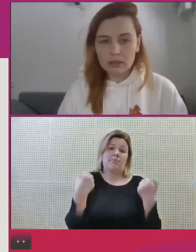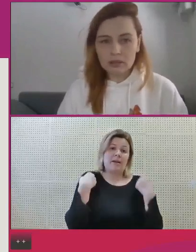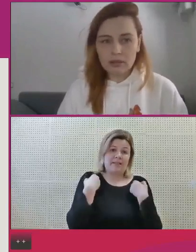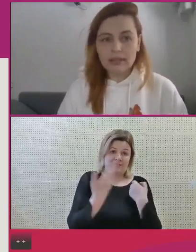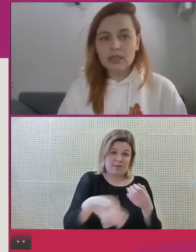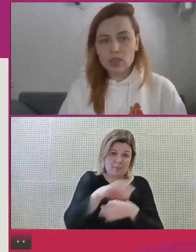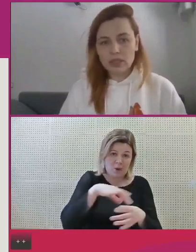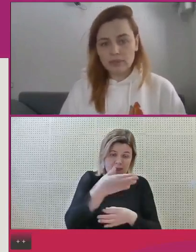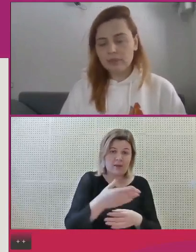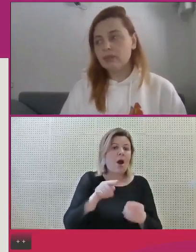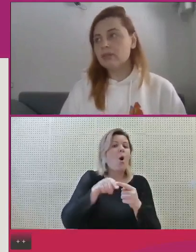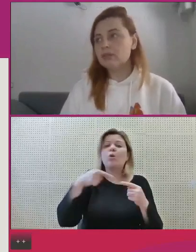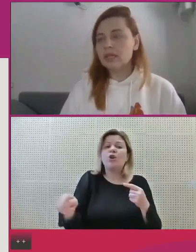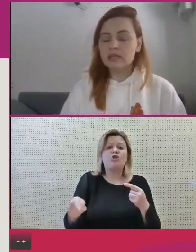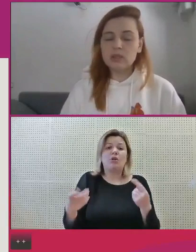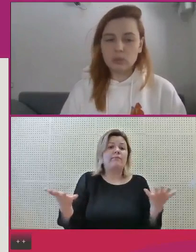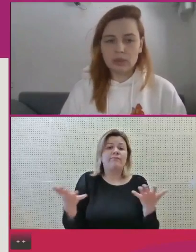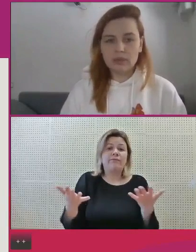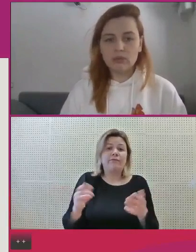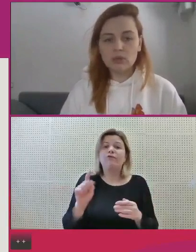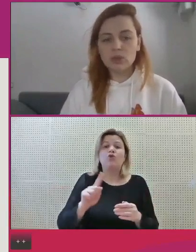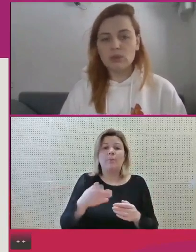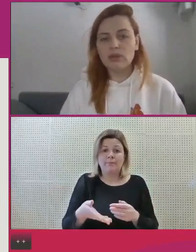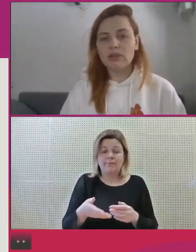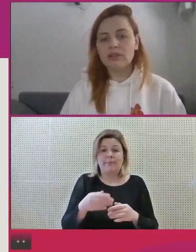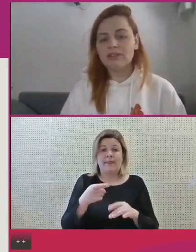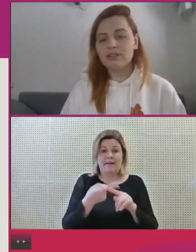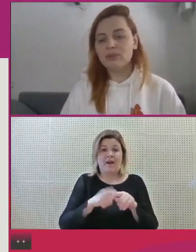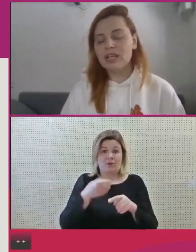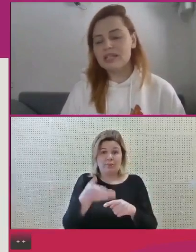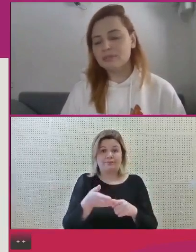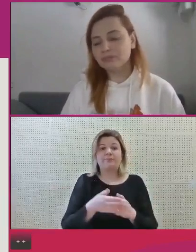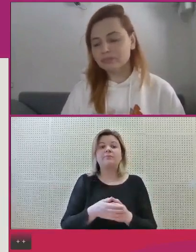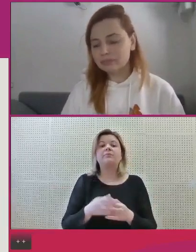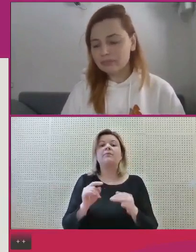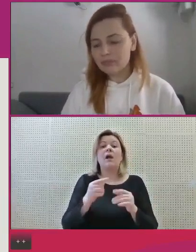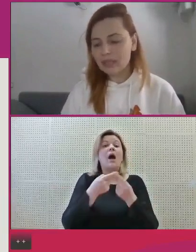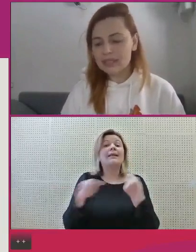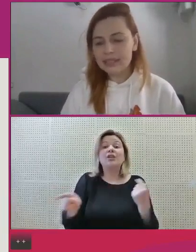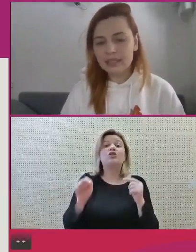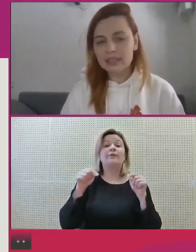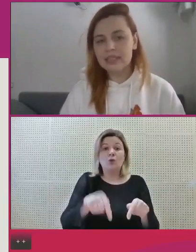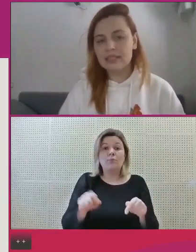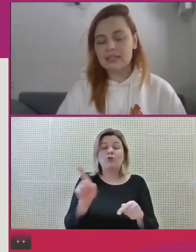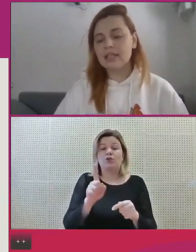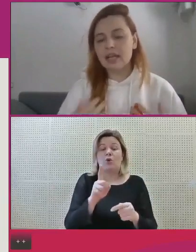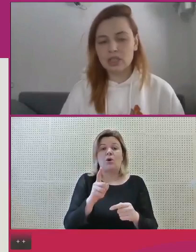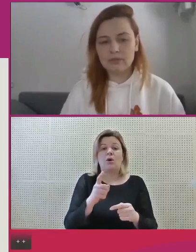чем отличие этой истории? В том, что у нас цель